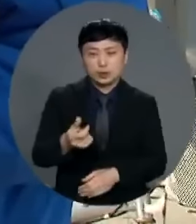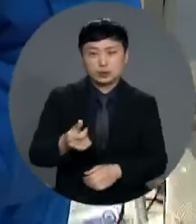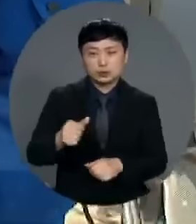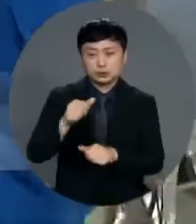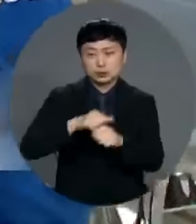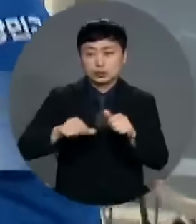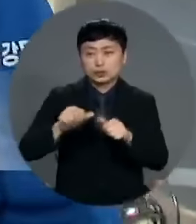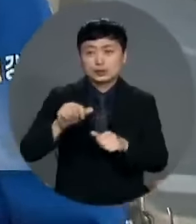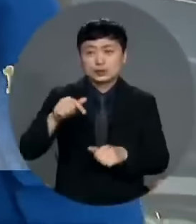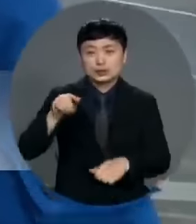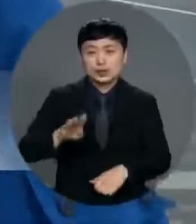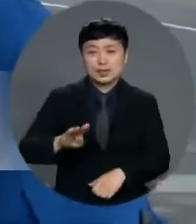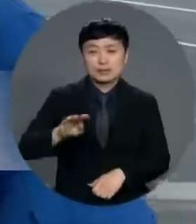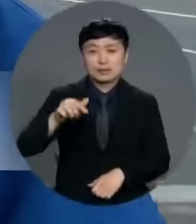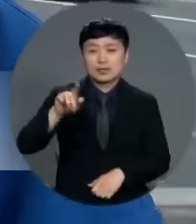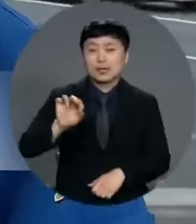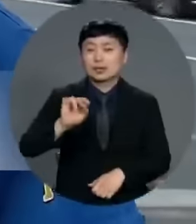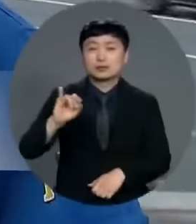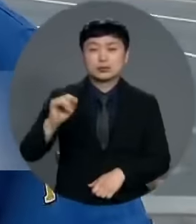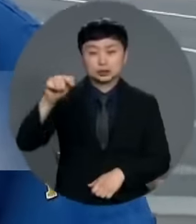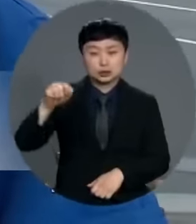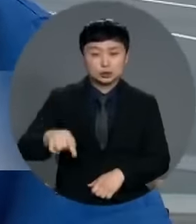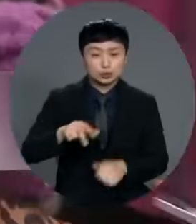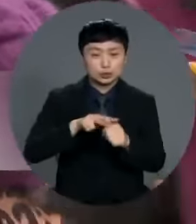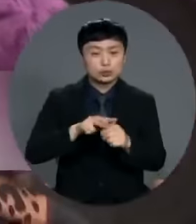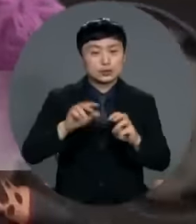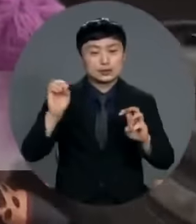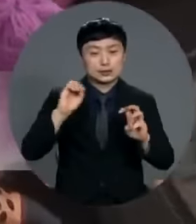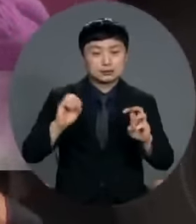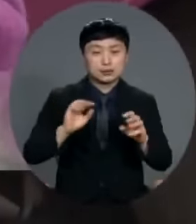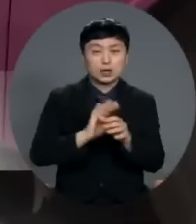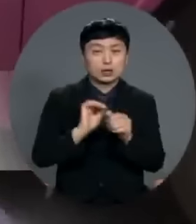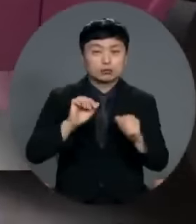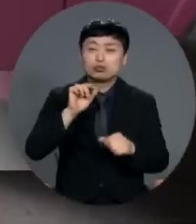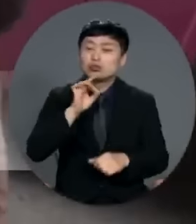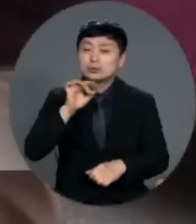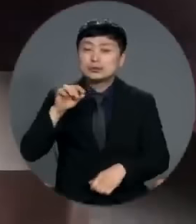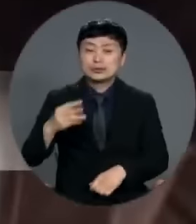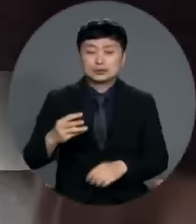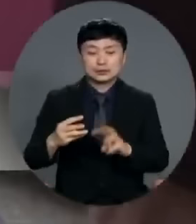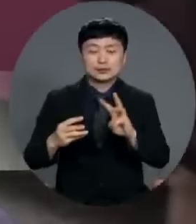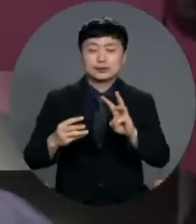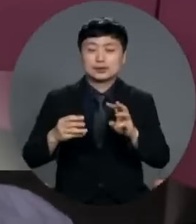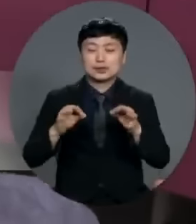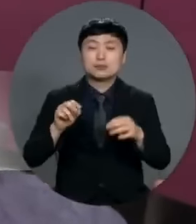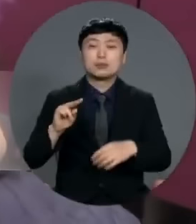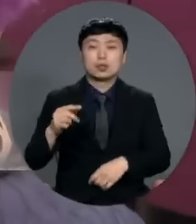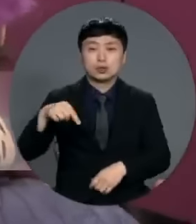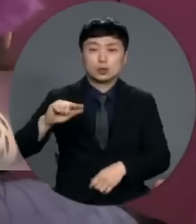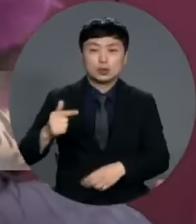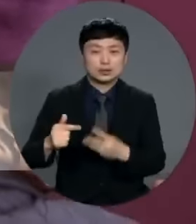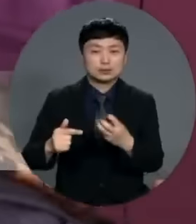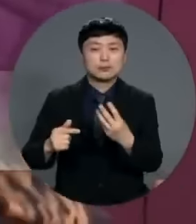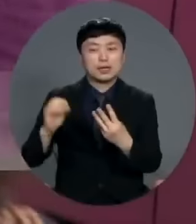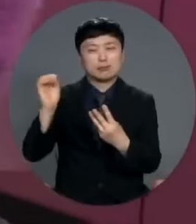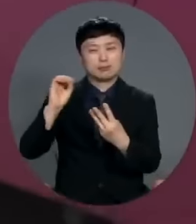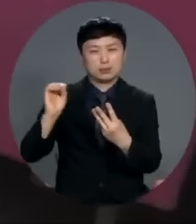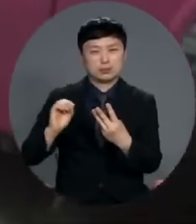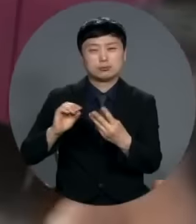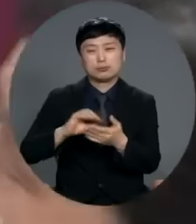수성구갑 강민구 후보 30%, 경북 구미시을 김형관 후보 33% 득표해 그나마